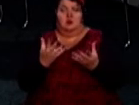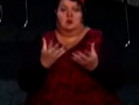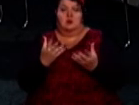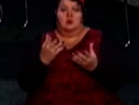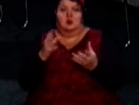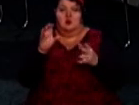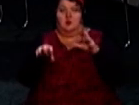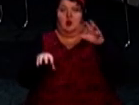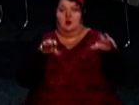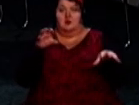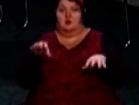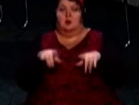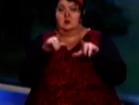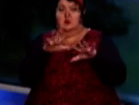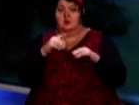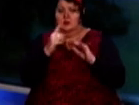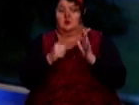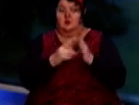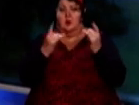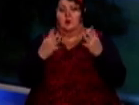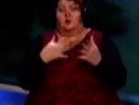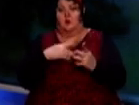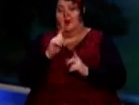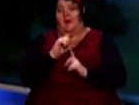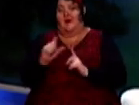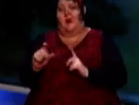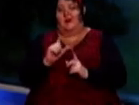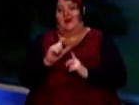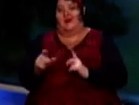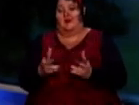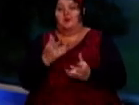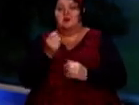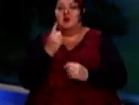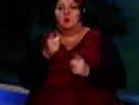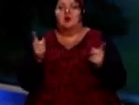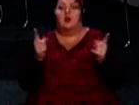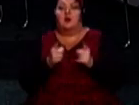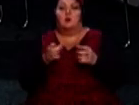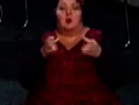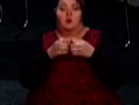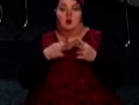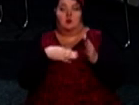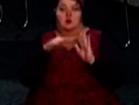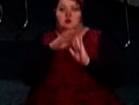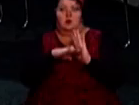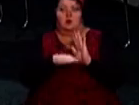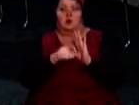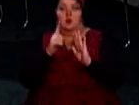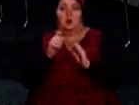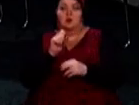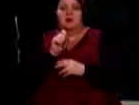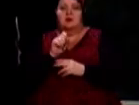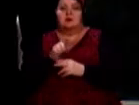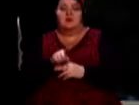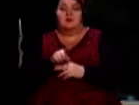них. Але це не запитання, просто моє... Репліка. Так. Ще один короткий блок нашої програми. Одне з завдань управління містобудування і